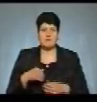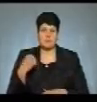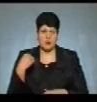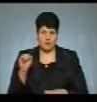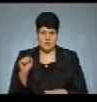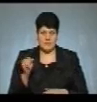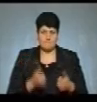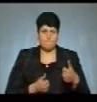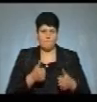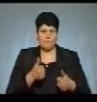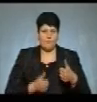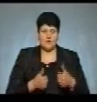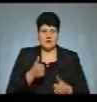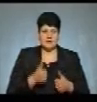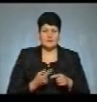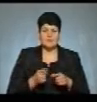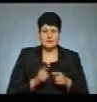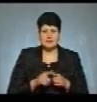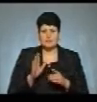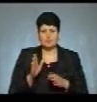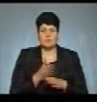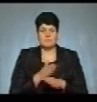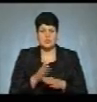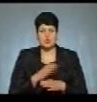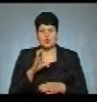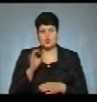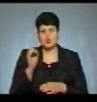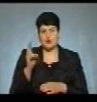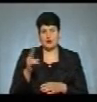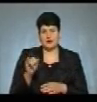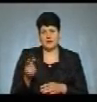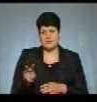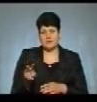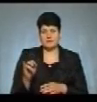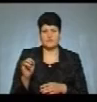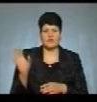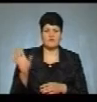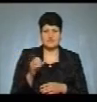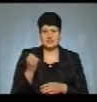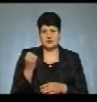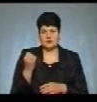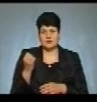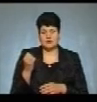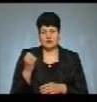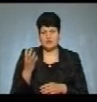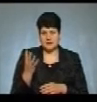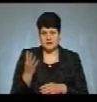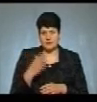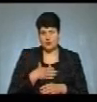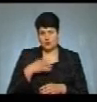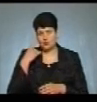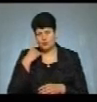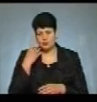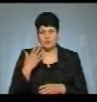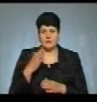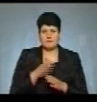Поєдинки, самі очікувані, це будуть між «Соколом» і «Сі-14», на мою думку.